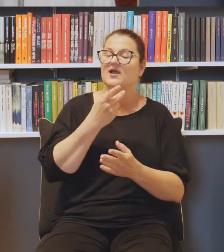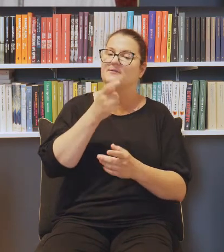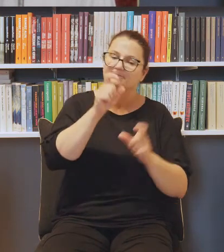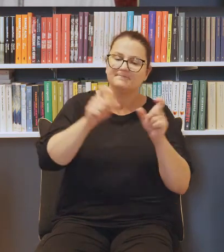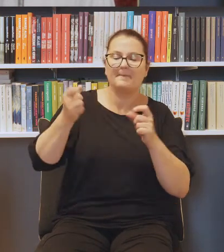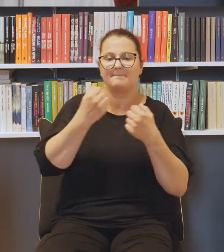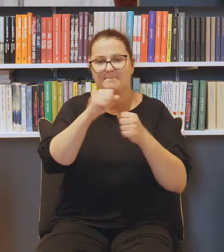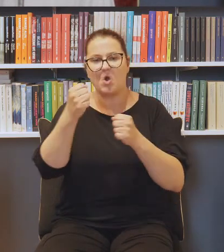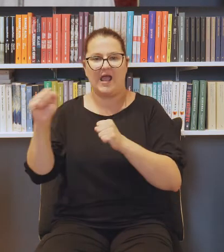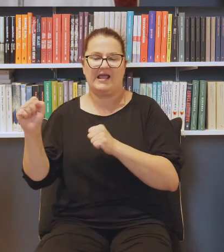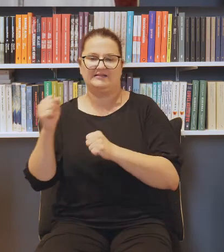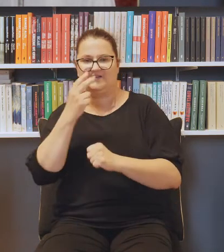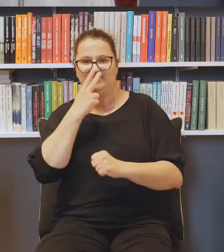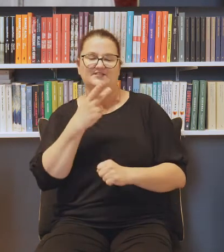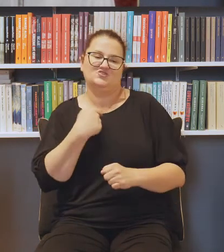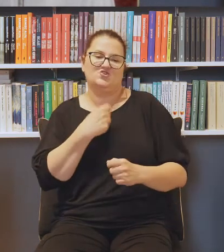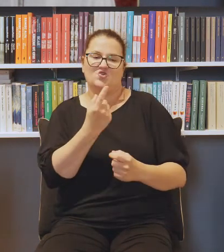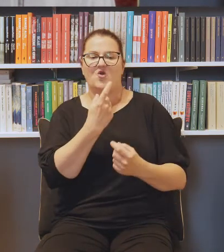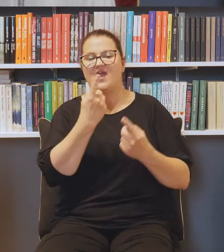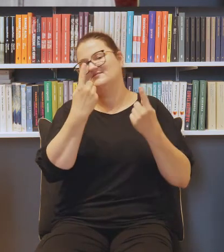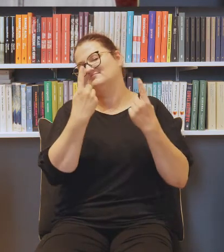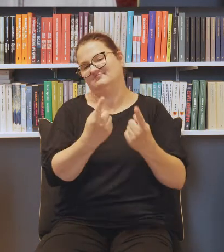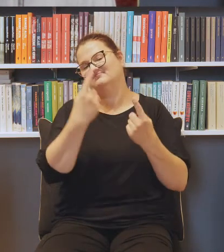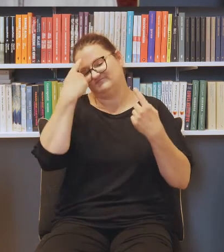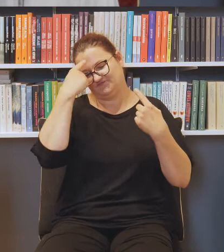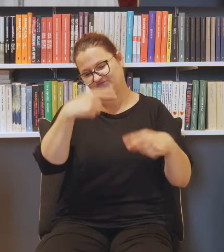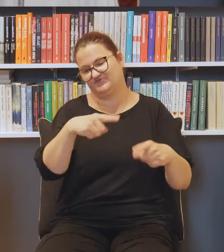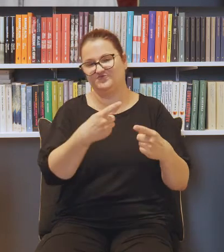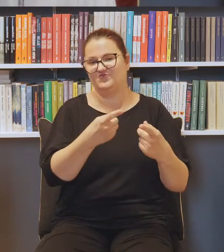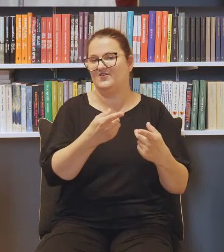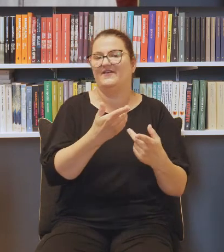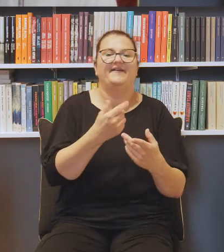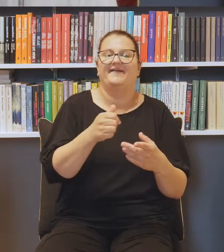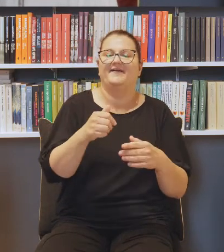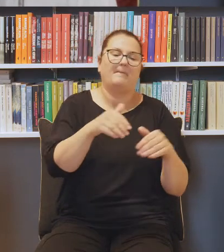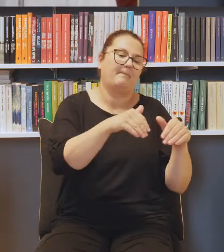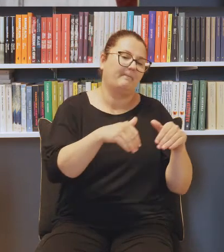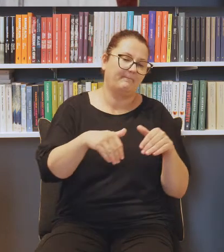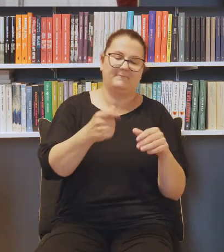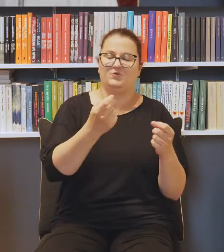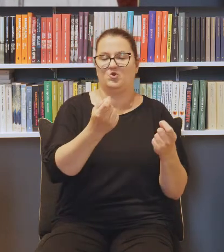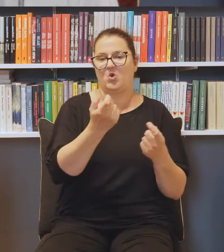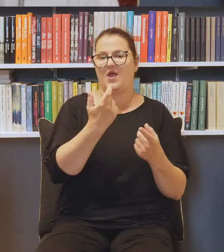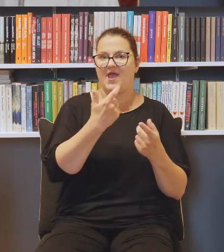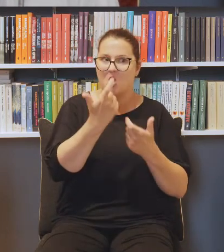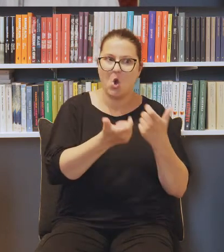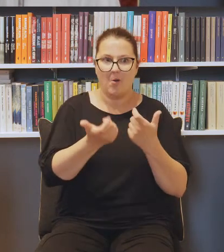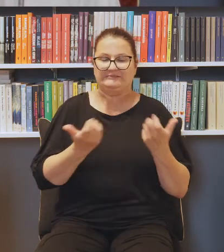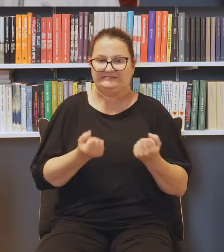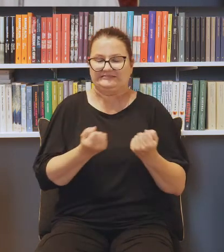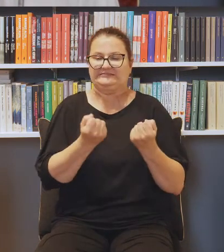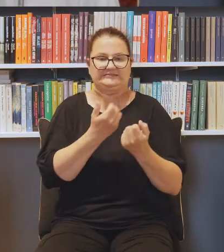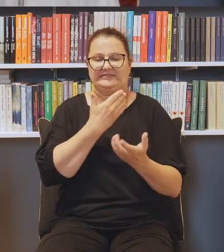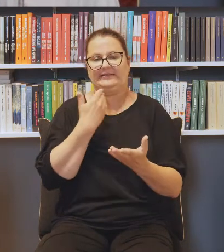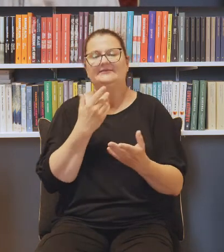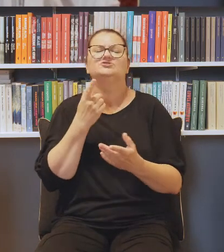tak pozostawieni sami sobie i nie mają jakiejś sprawczości nad swoim życiem. Nawet kiedy podejmują